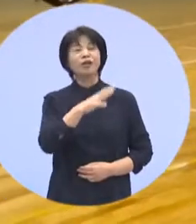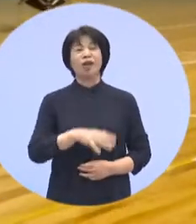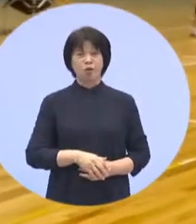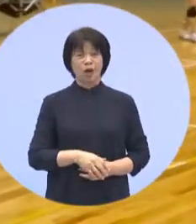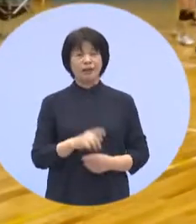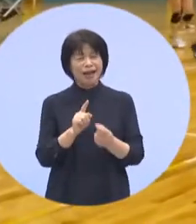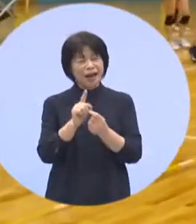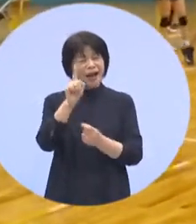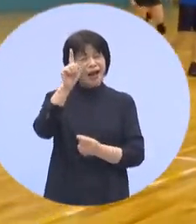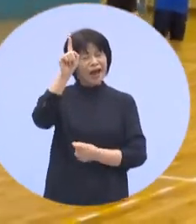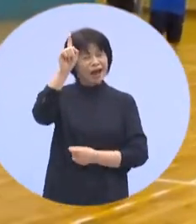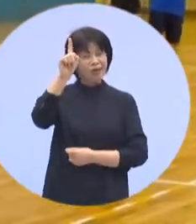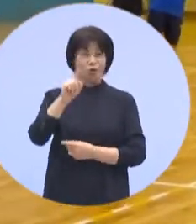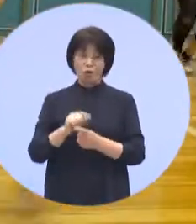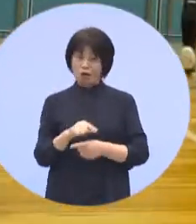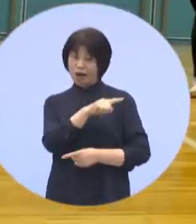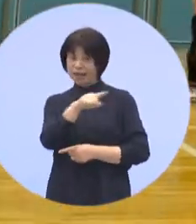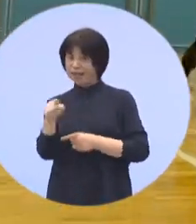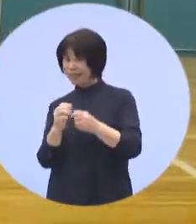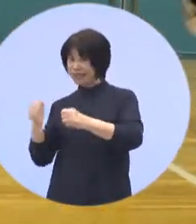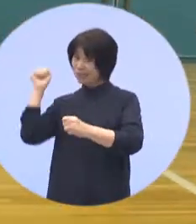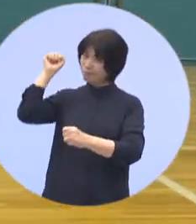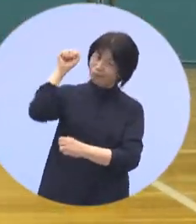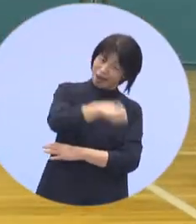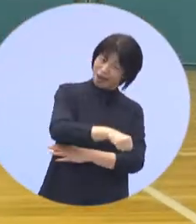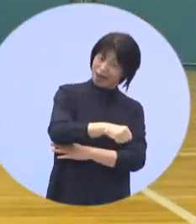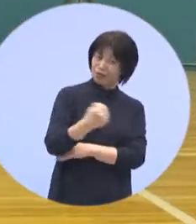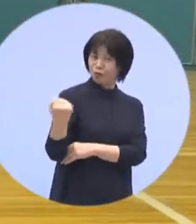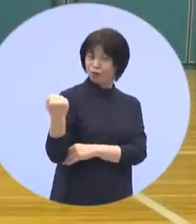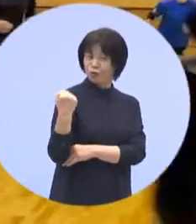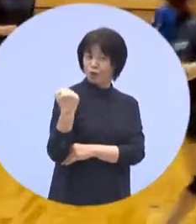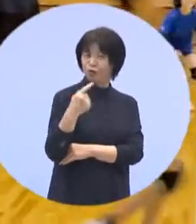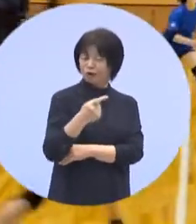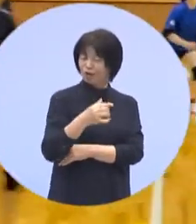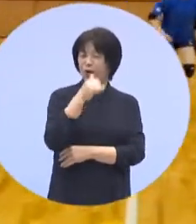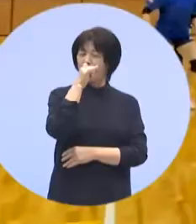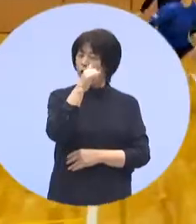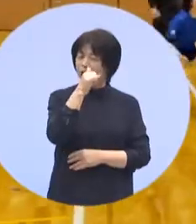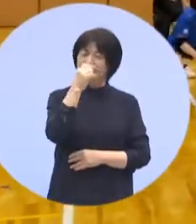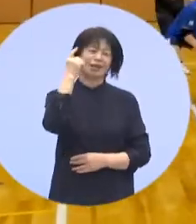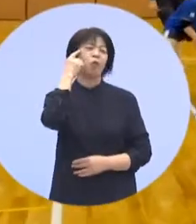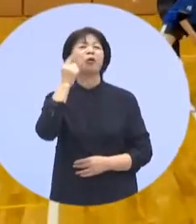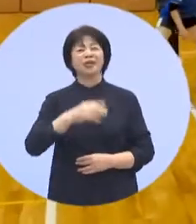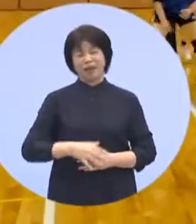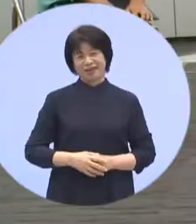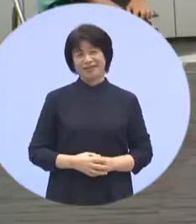い打点から打つスパイクが自分の持ち味だと思っています。